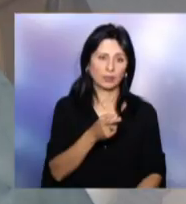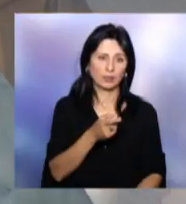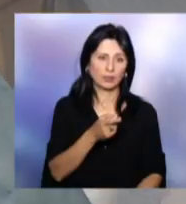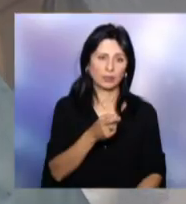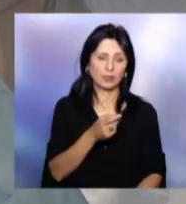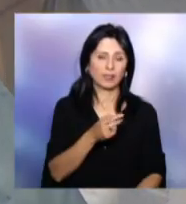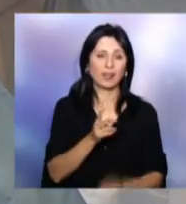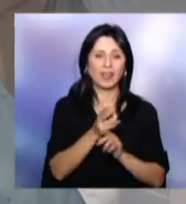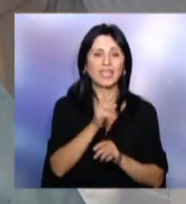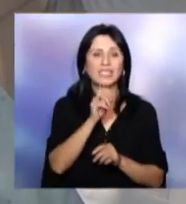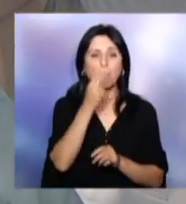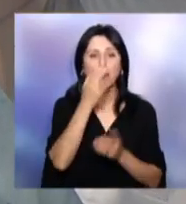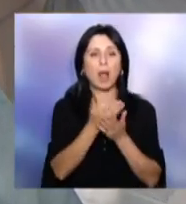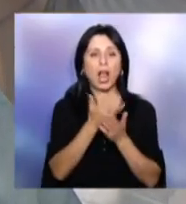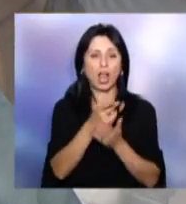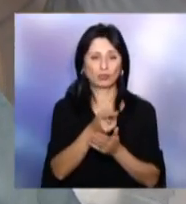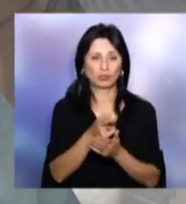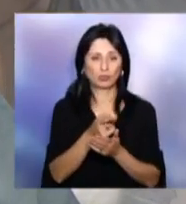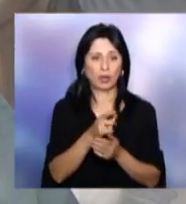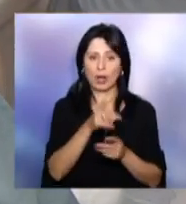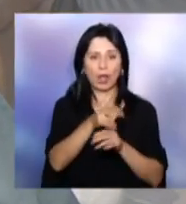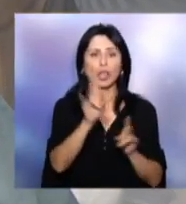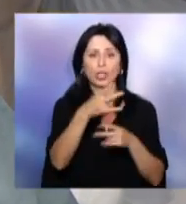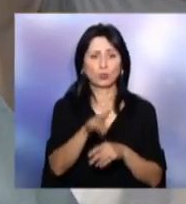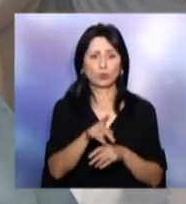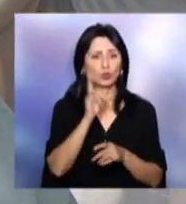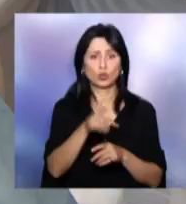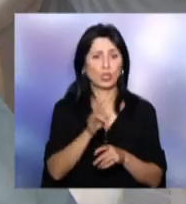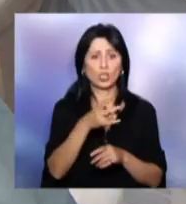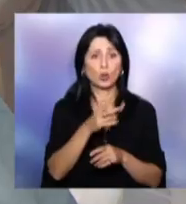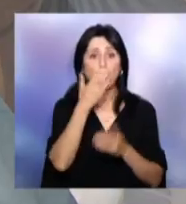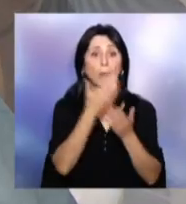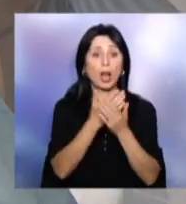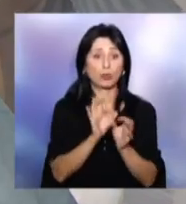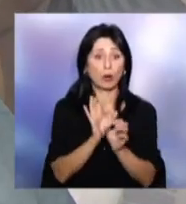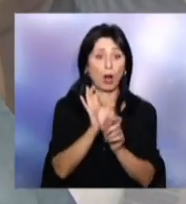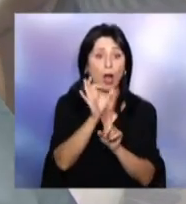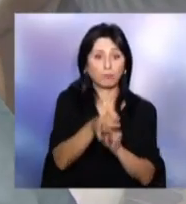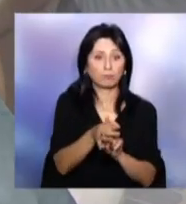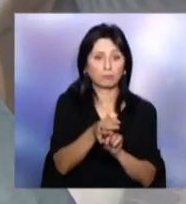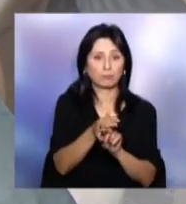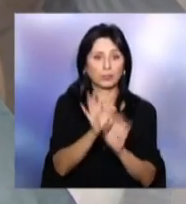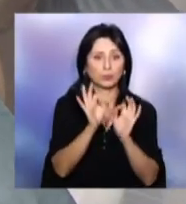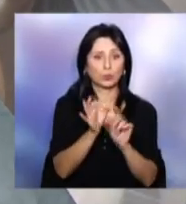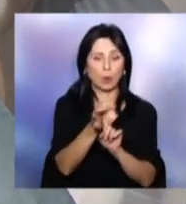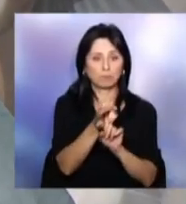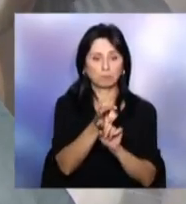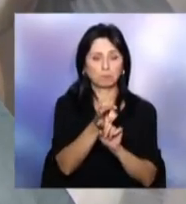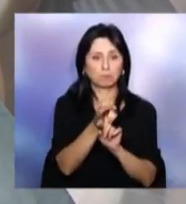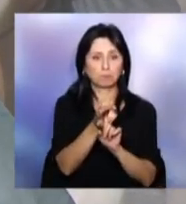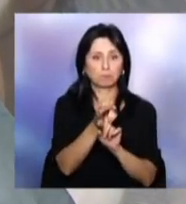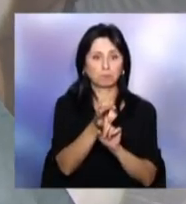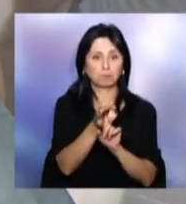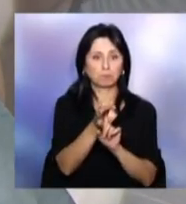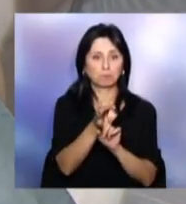როგორ მოერგო. ერთი წუთით ამას არ ვაკეთებთ უბრალოდ, მე მინდა განახოთ როგორ ერგება. და მოერგო